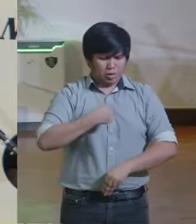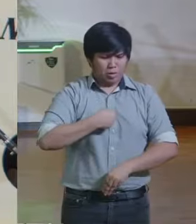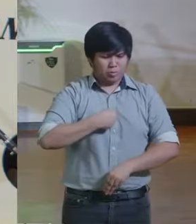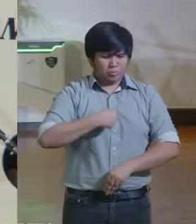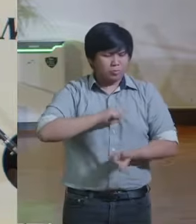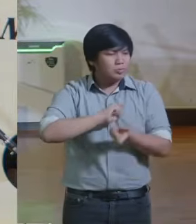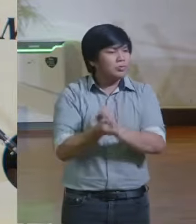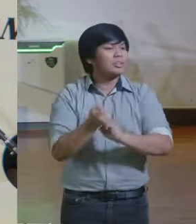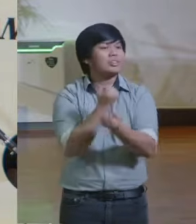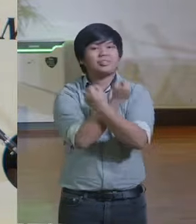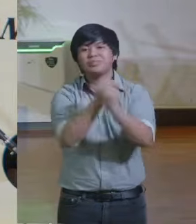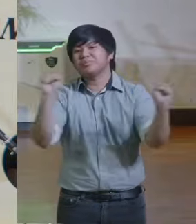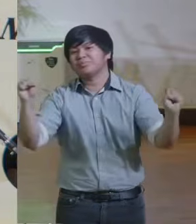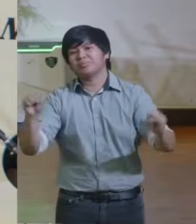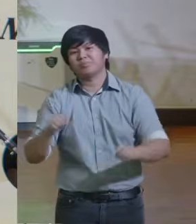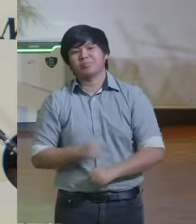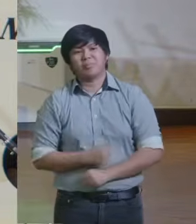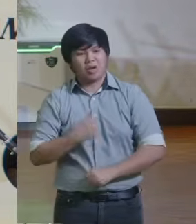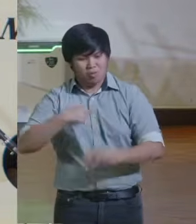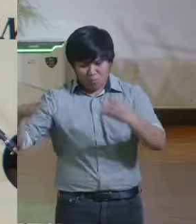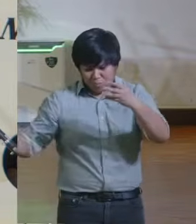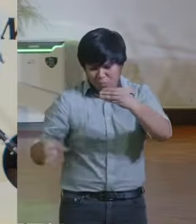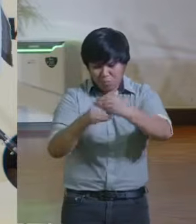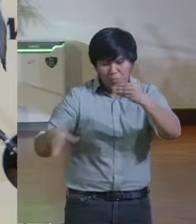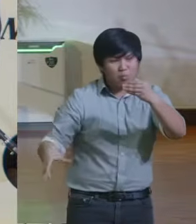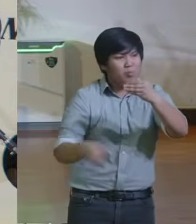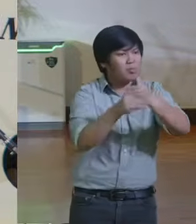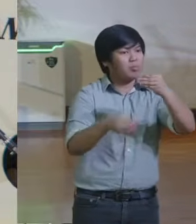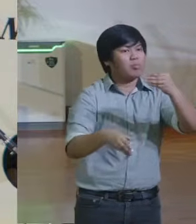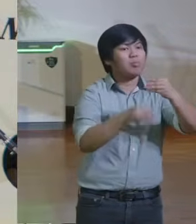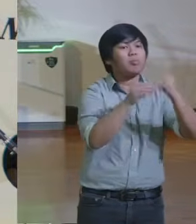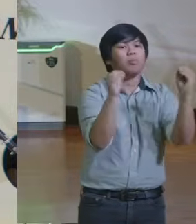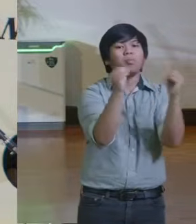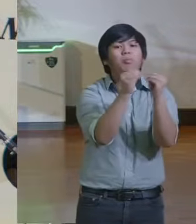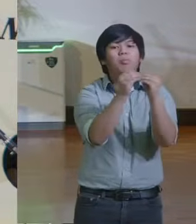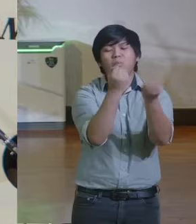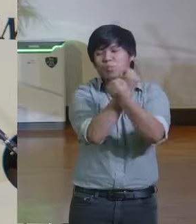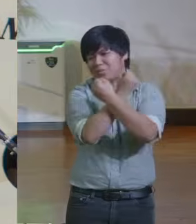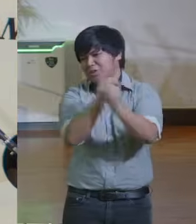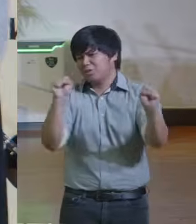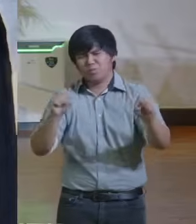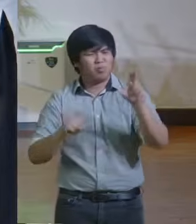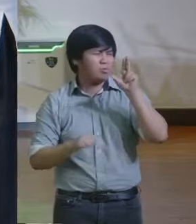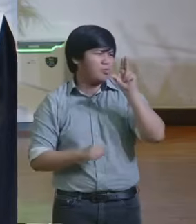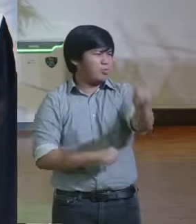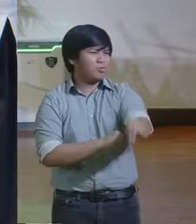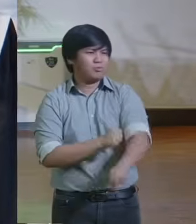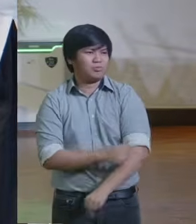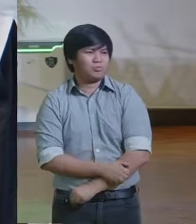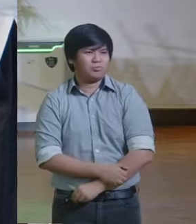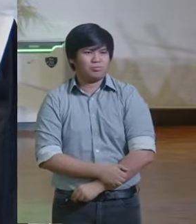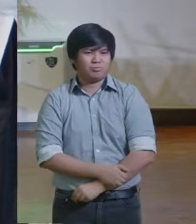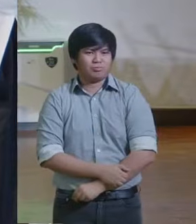gawa na nagdadagdag na pwede nilang idagdag para sila ay tunay na maligtas.